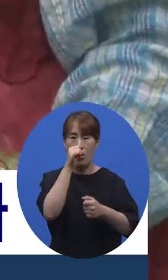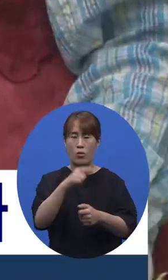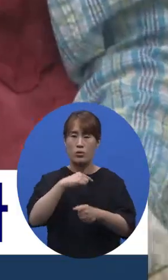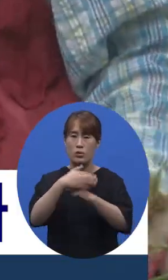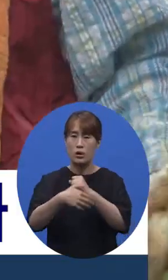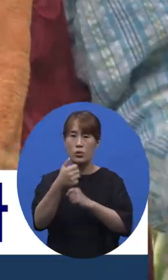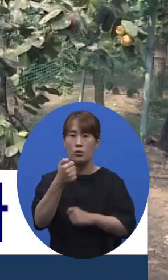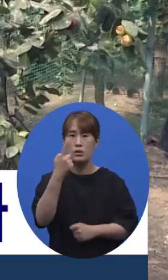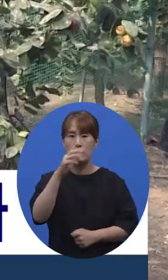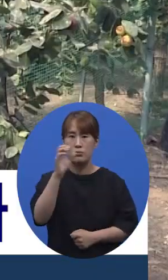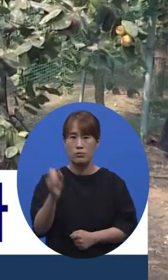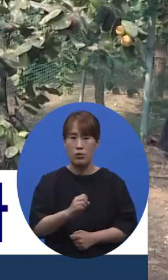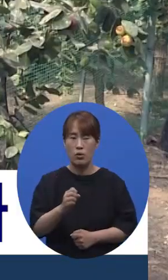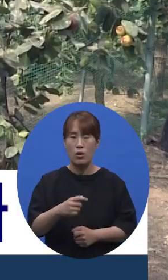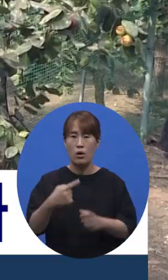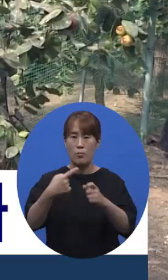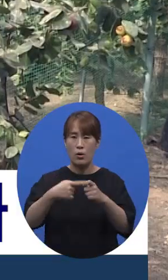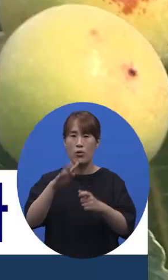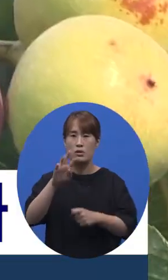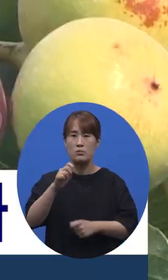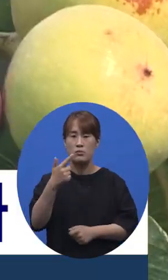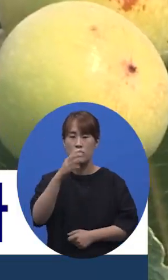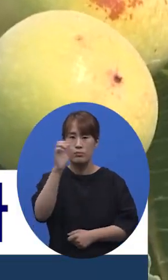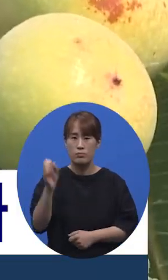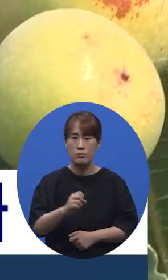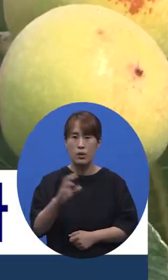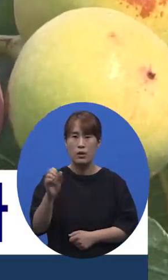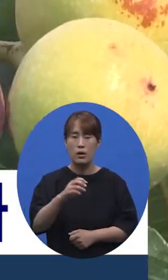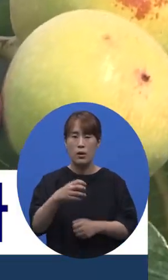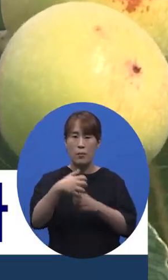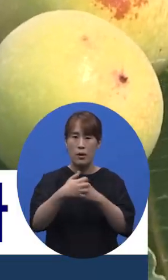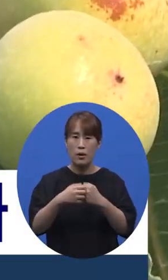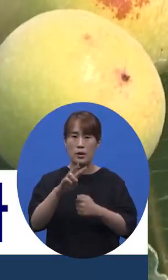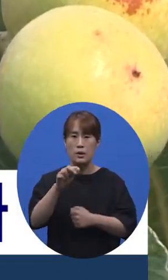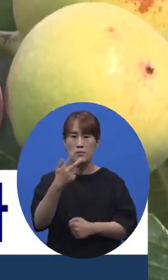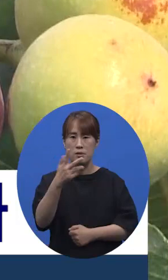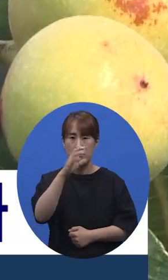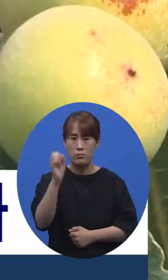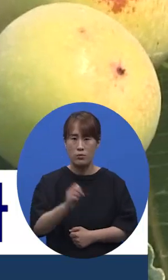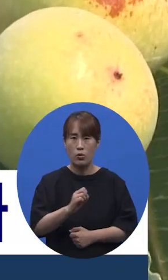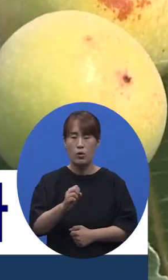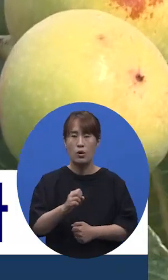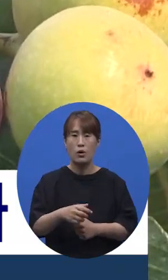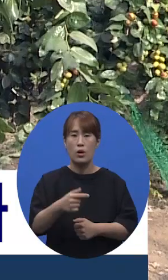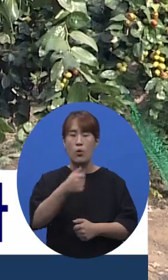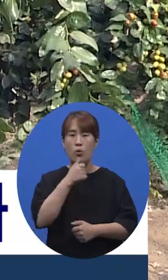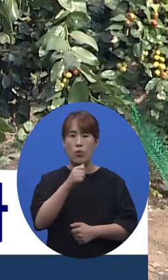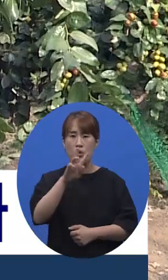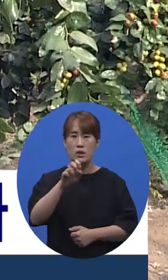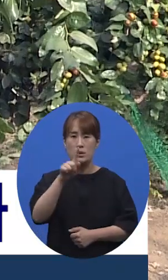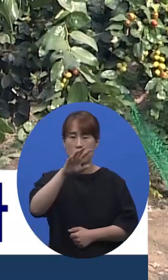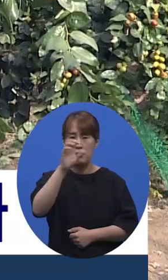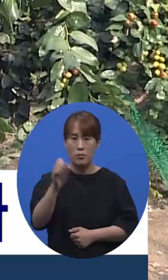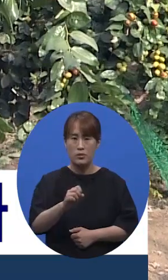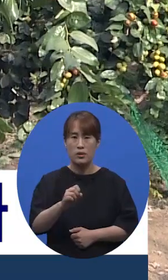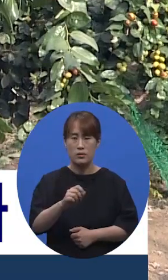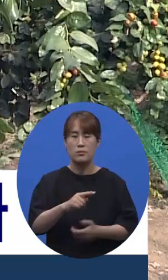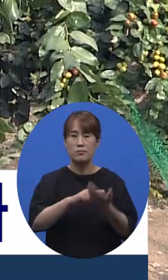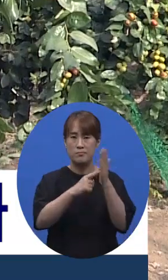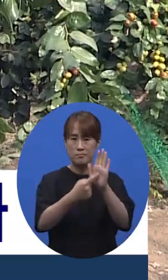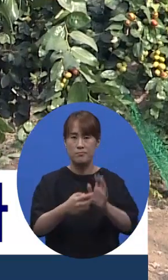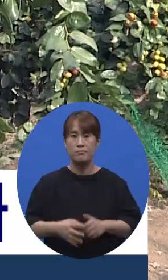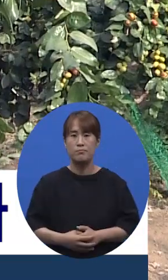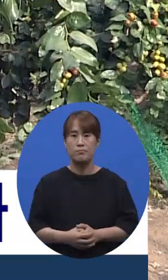사과 51% 벼 36% 배 27% 02 11% 등의